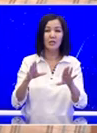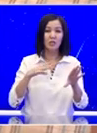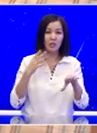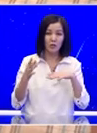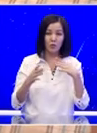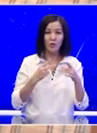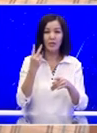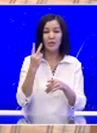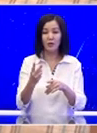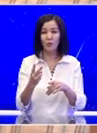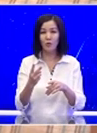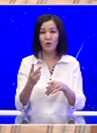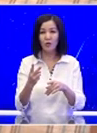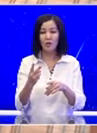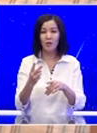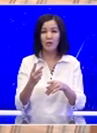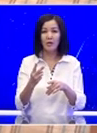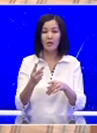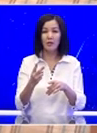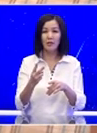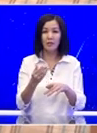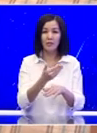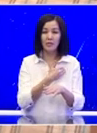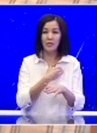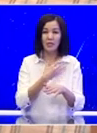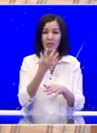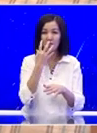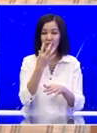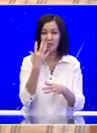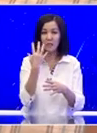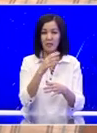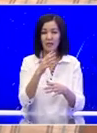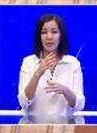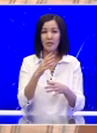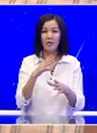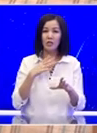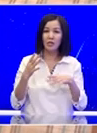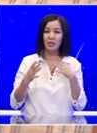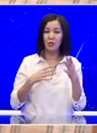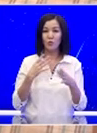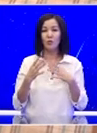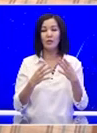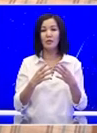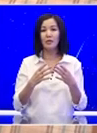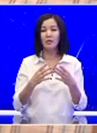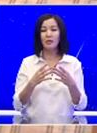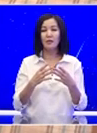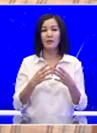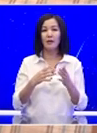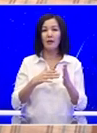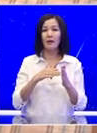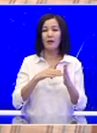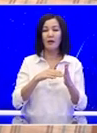екеуі созылу, растяжка дейді, сондай жаттығу болатыр. Бірақ келер бойы кішкене балаларымыз